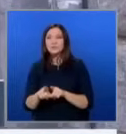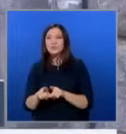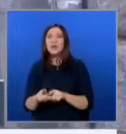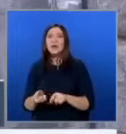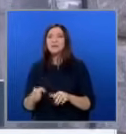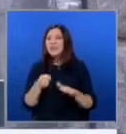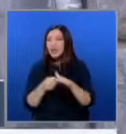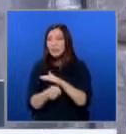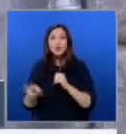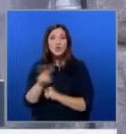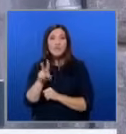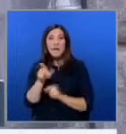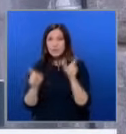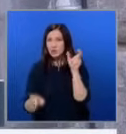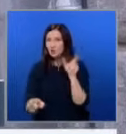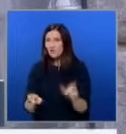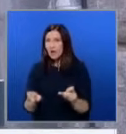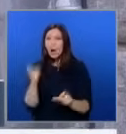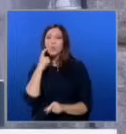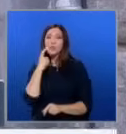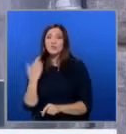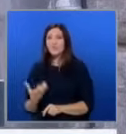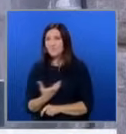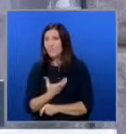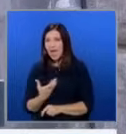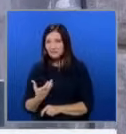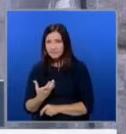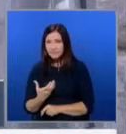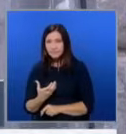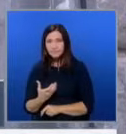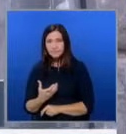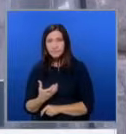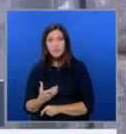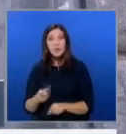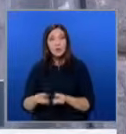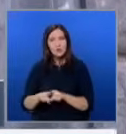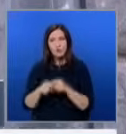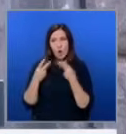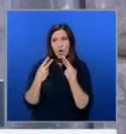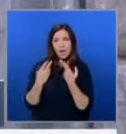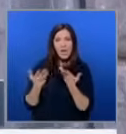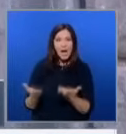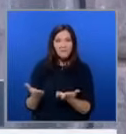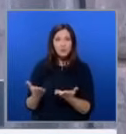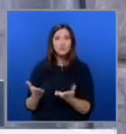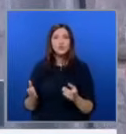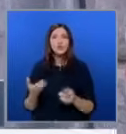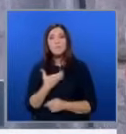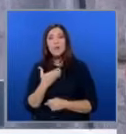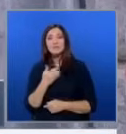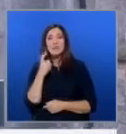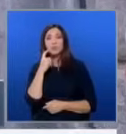на двамата човека. Борисов и Пеевски, като явно, че и Пеевски и